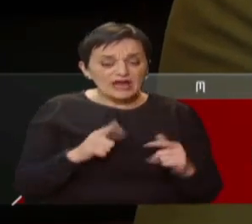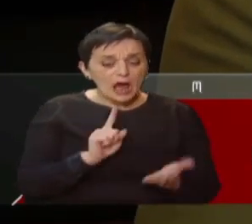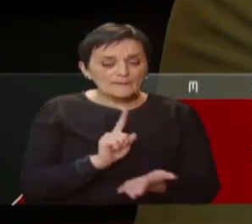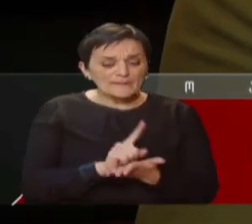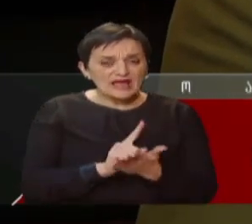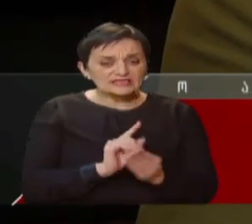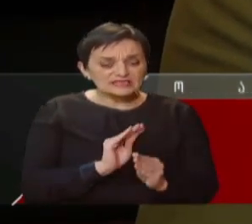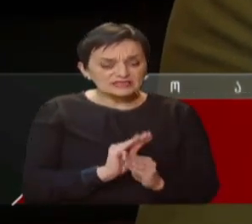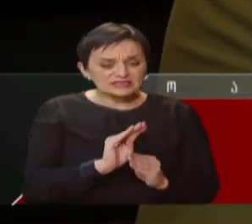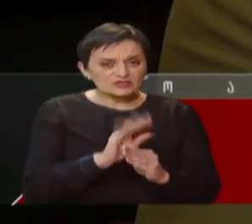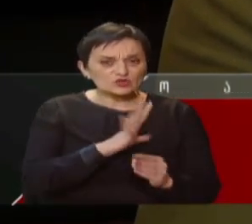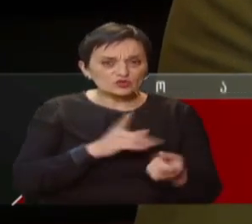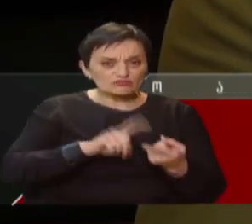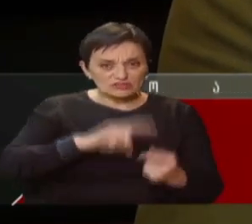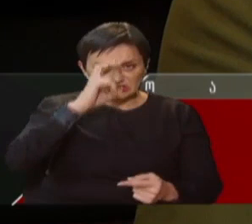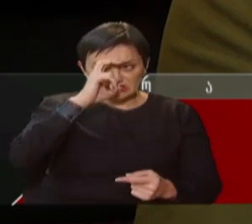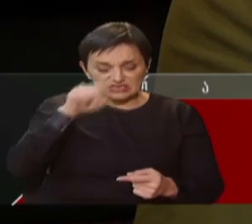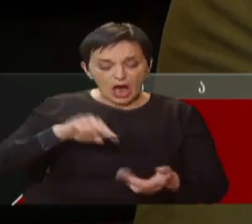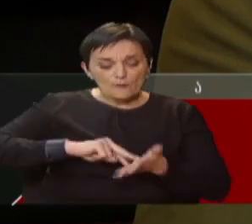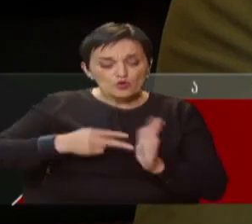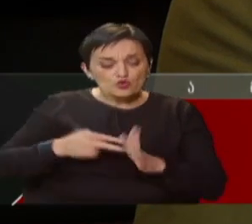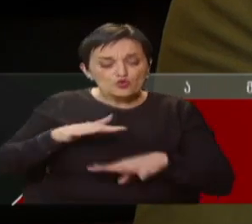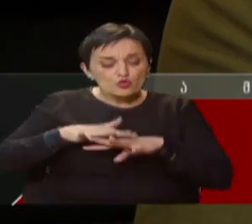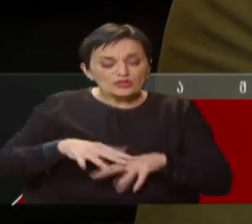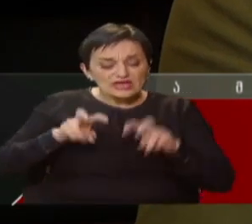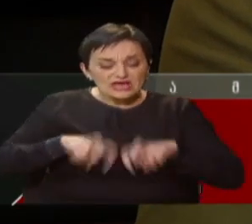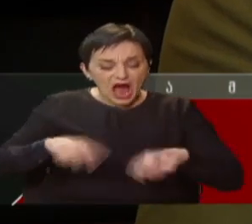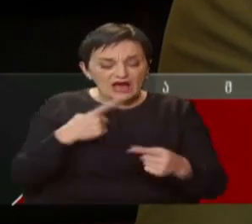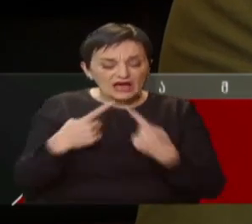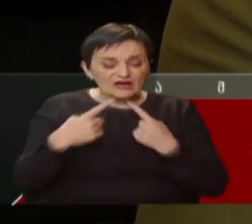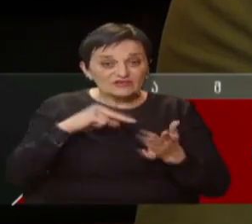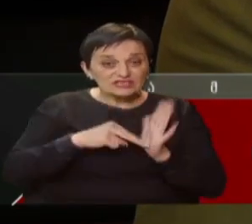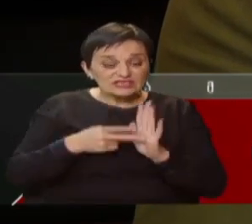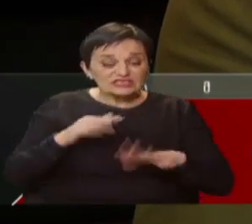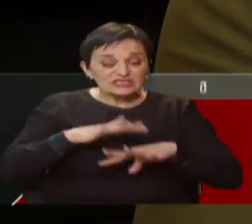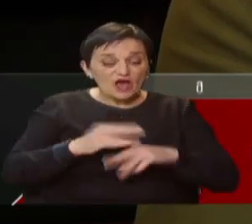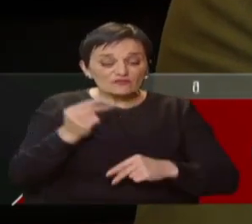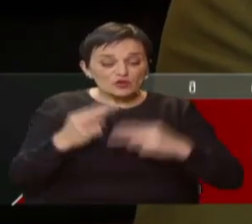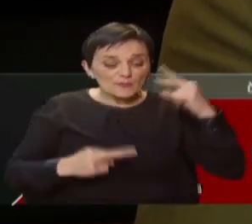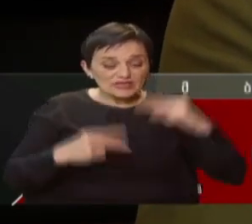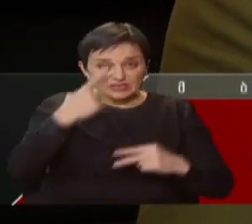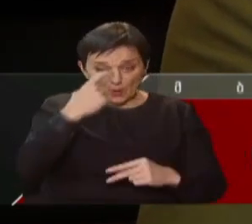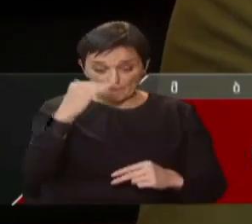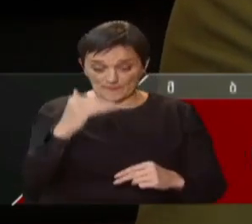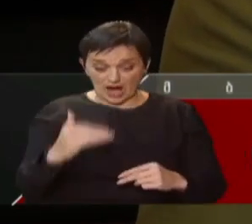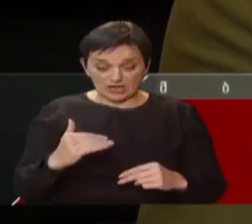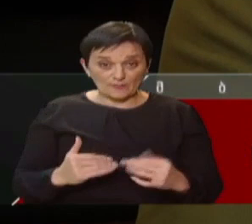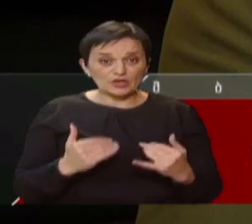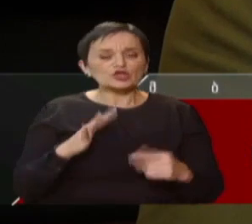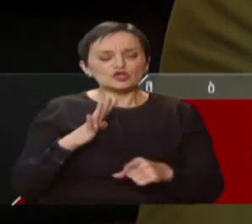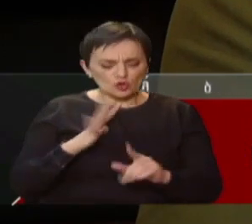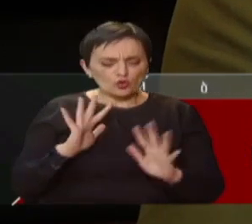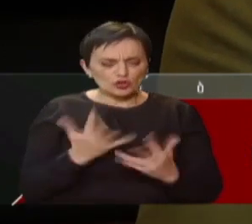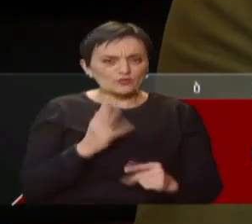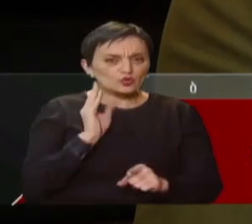იყო დაკავშირებული სახელმწიფო ბიუჯეტის განხილვის პროცესთან და საბიუჯეტო ფისკალურ პარამეტრებთან. ამ შემთხვევაში იყო